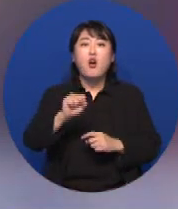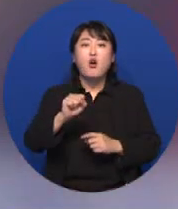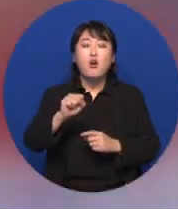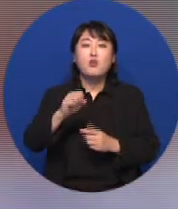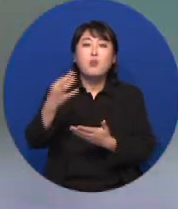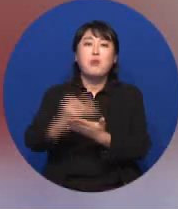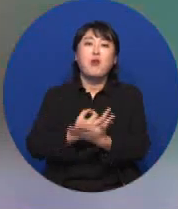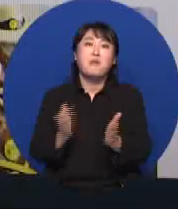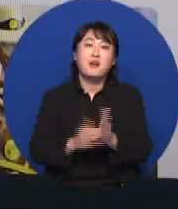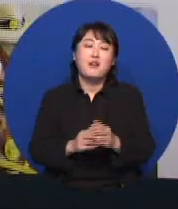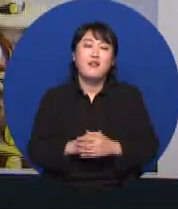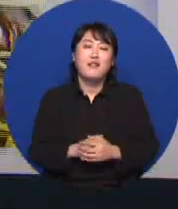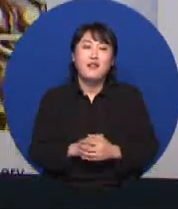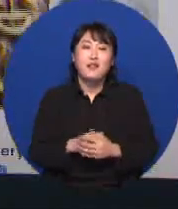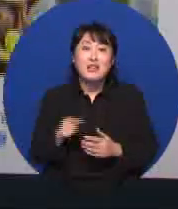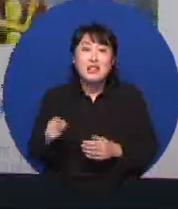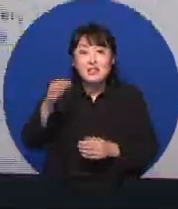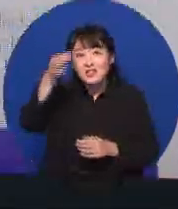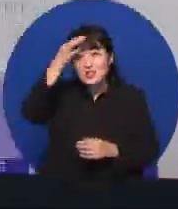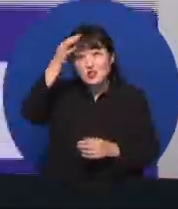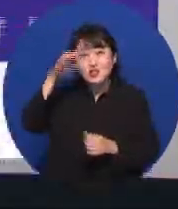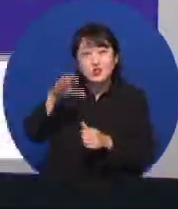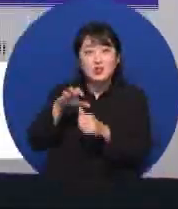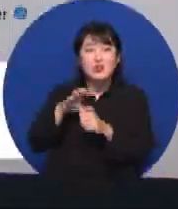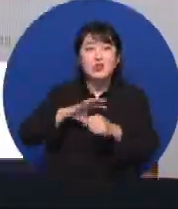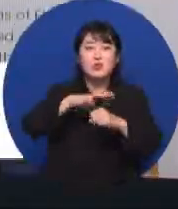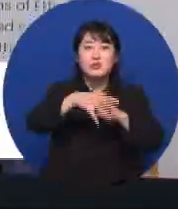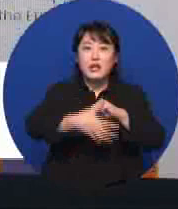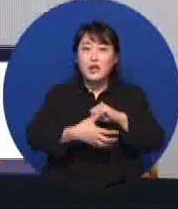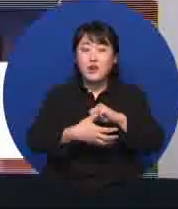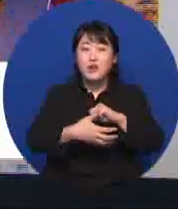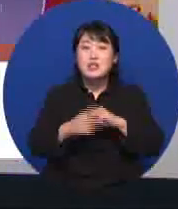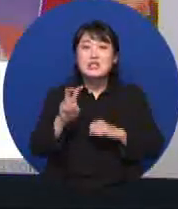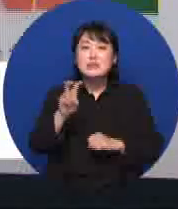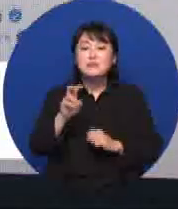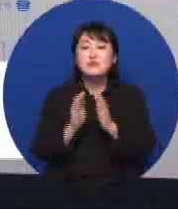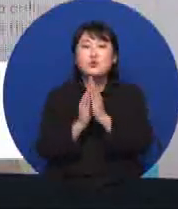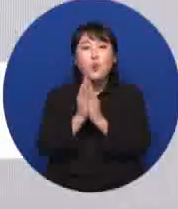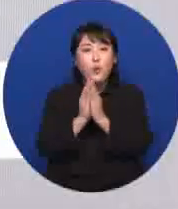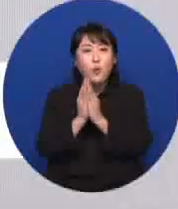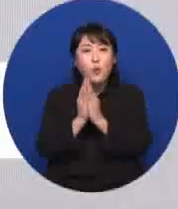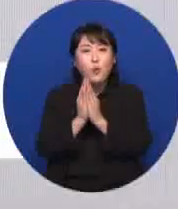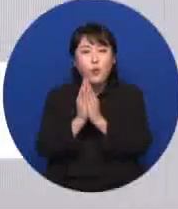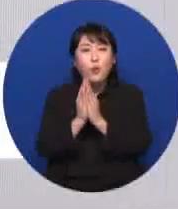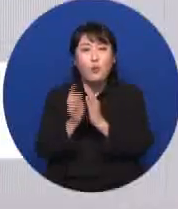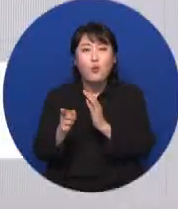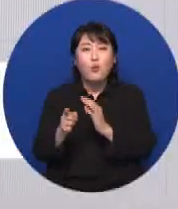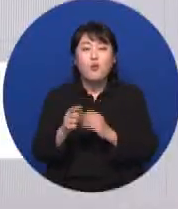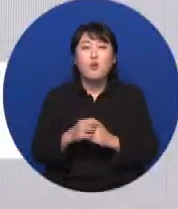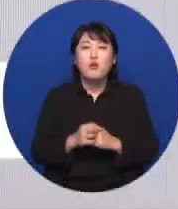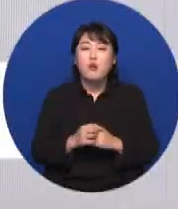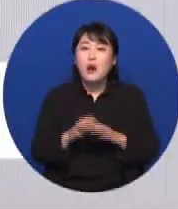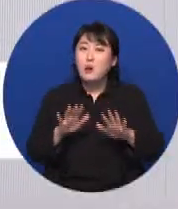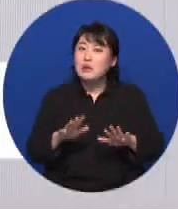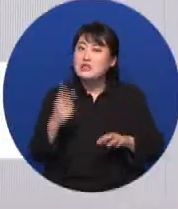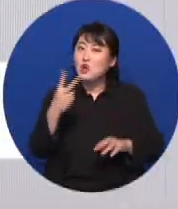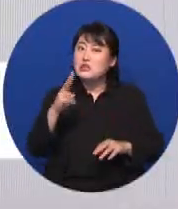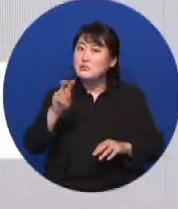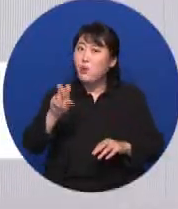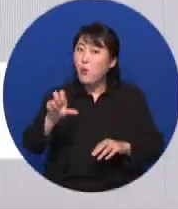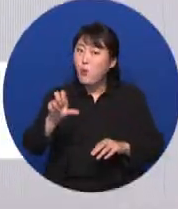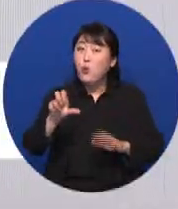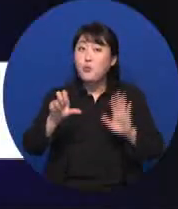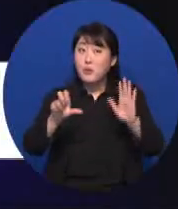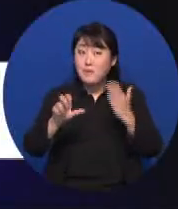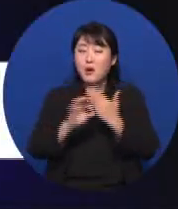수익을 냈습니다 이런 ft 시장은 전 세계적으로 지난해 20조원 규모로 추산되는 데 전문가들은 오는 2025년